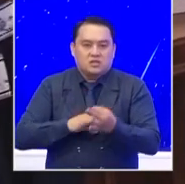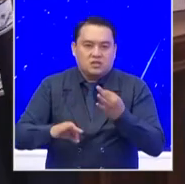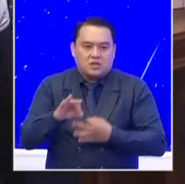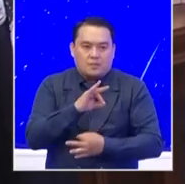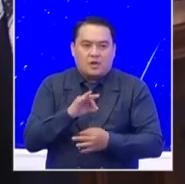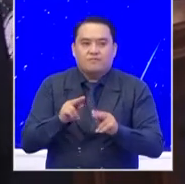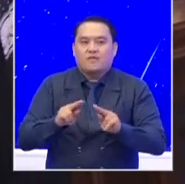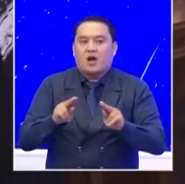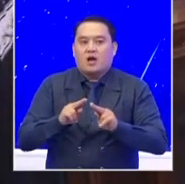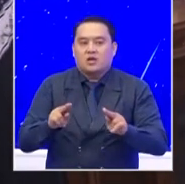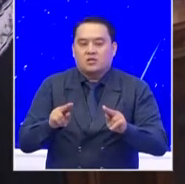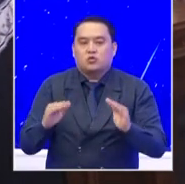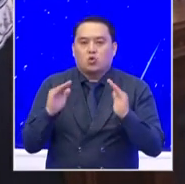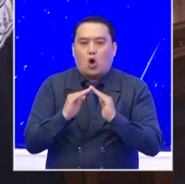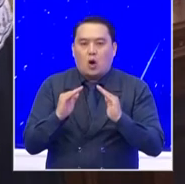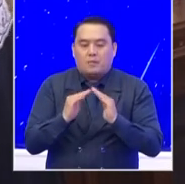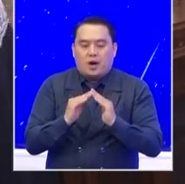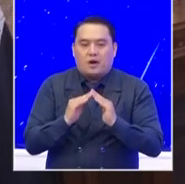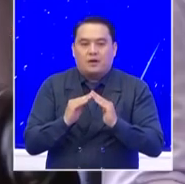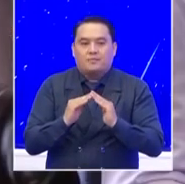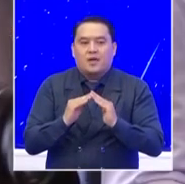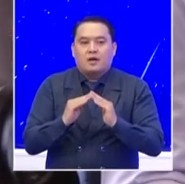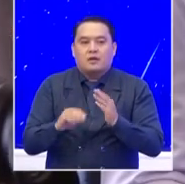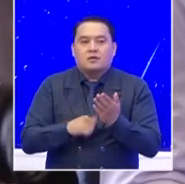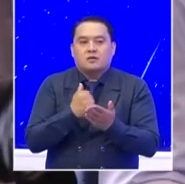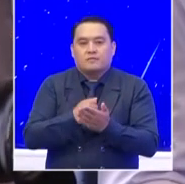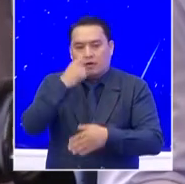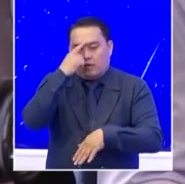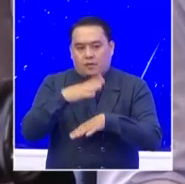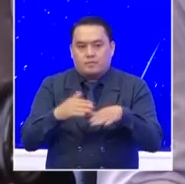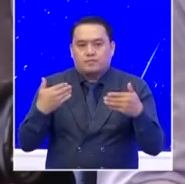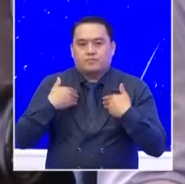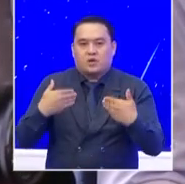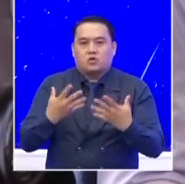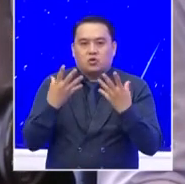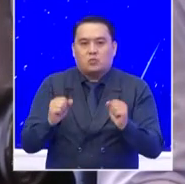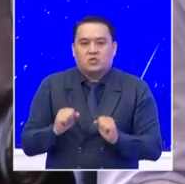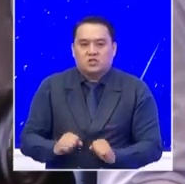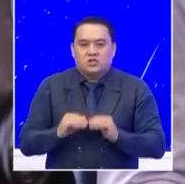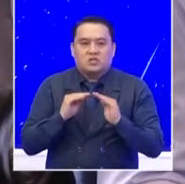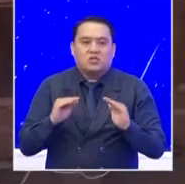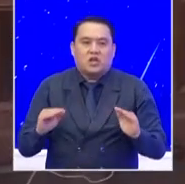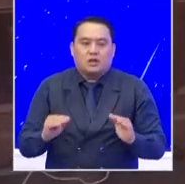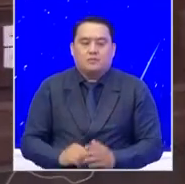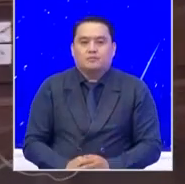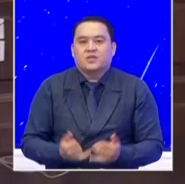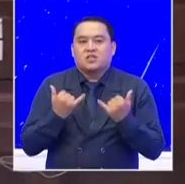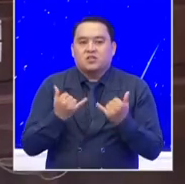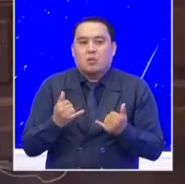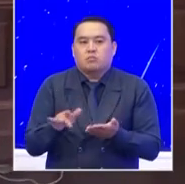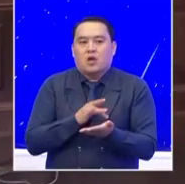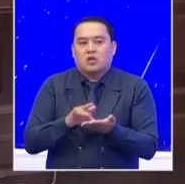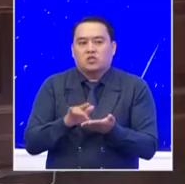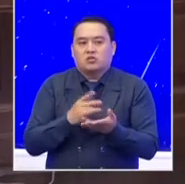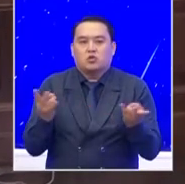родителей, воспитывающихся в домах семейного типа. Глава района также поздравил их с Днем защиты детей. Сейчас планшет –